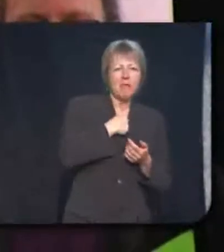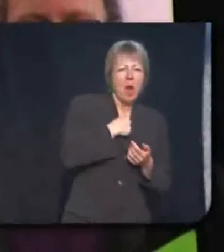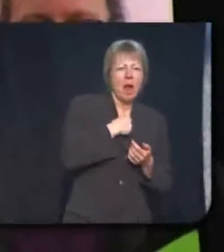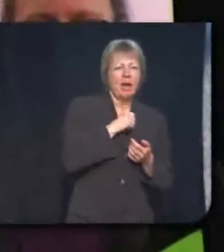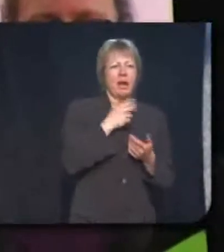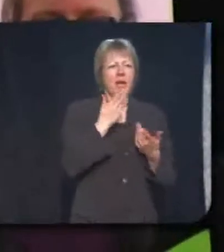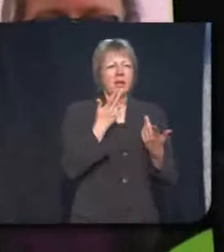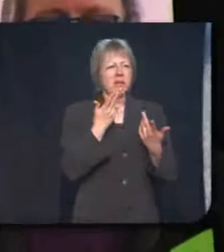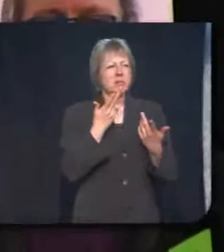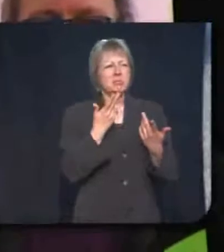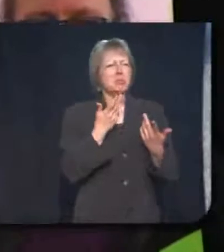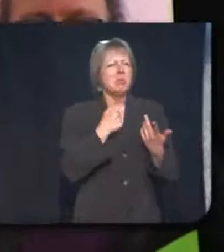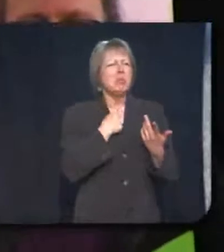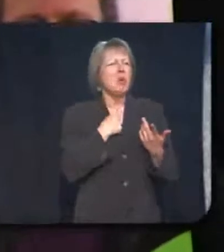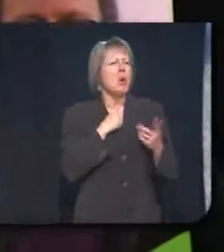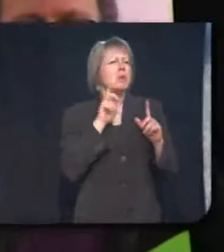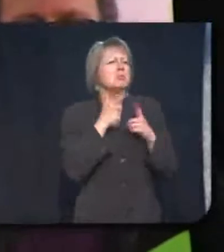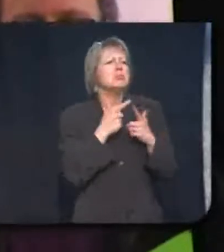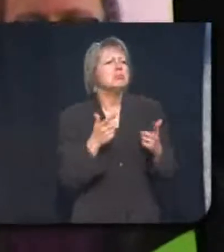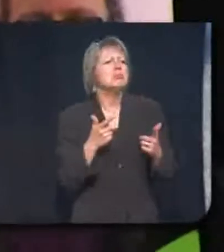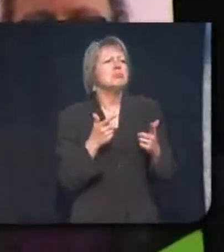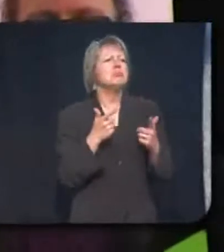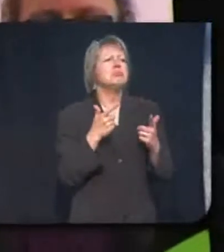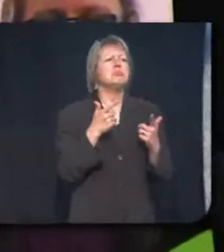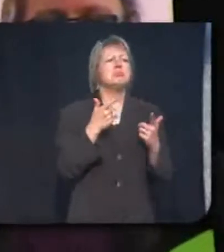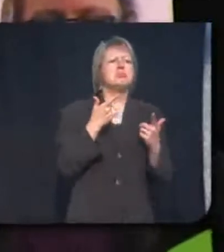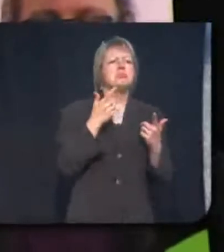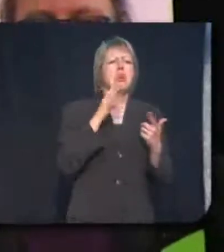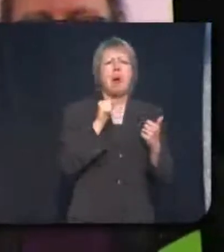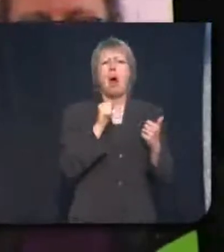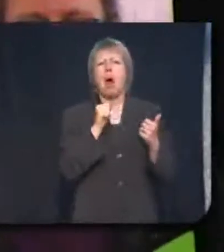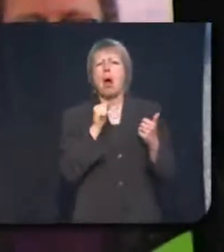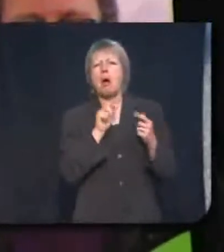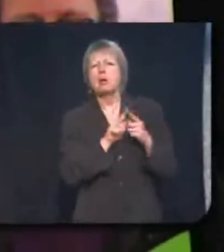elektronisch abstimmen das wären so die zwei Varianten